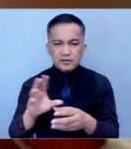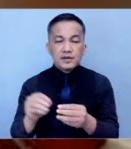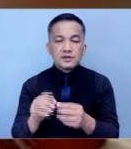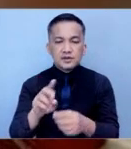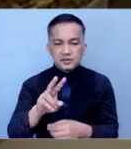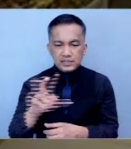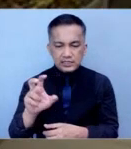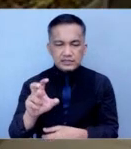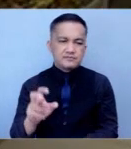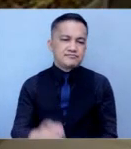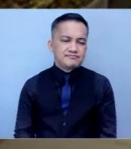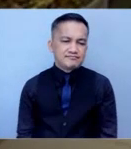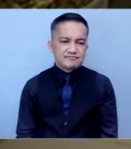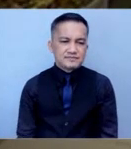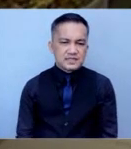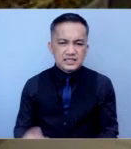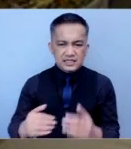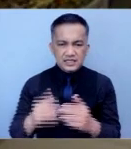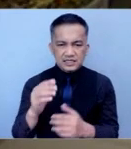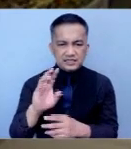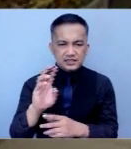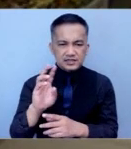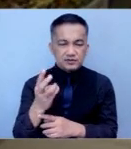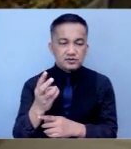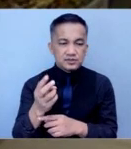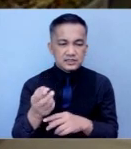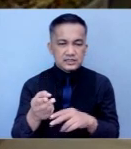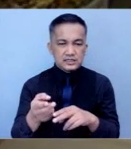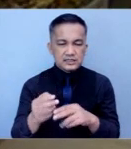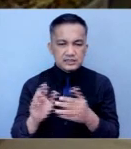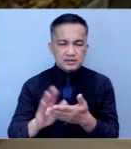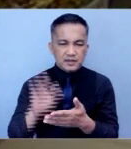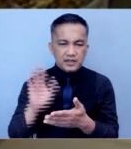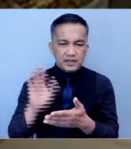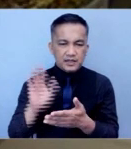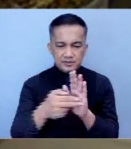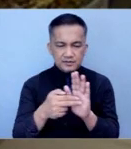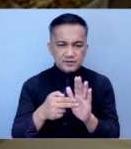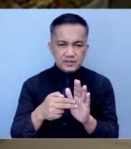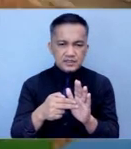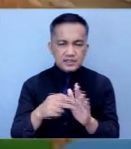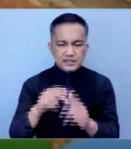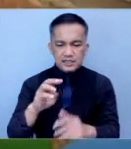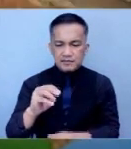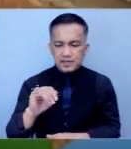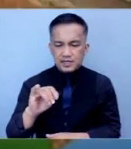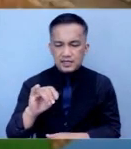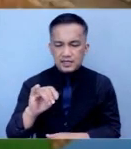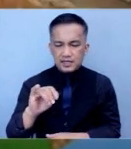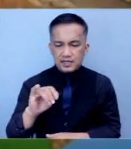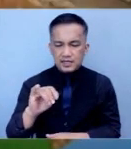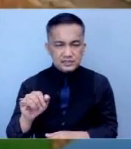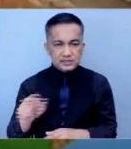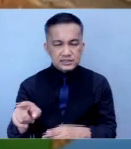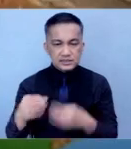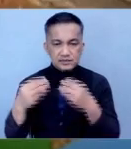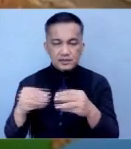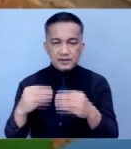300 pesos. Higit 6 pesos naman ang iminahal ng isang brand ng elbow macaroni. Sa isang